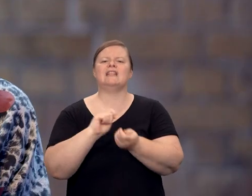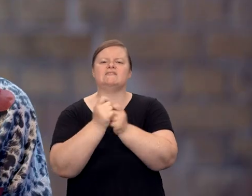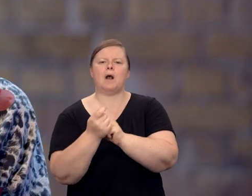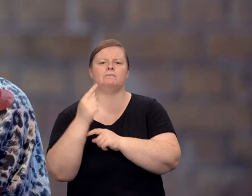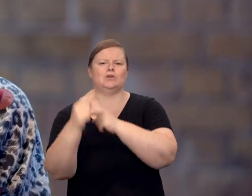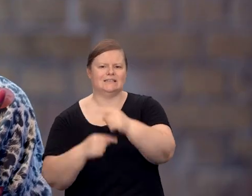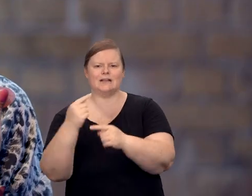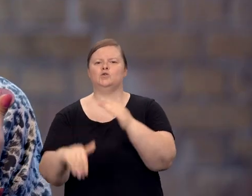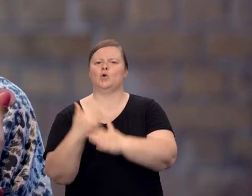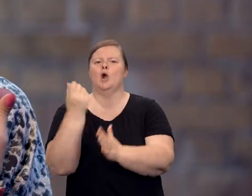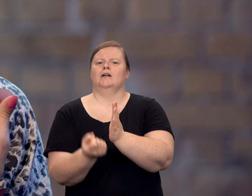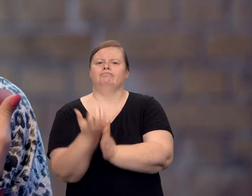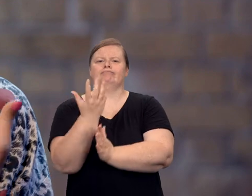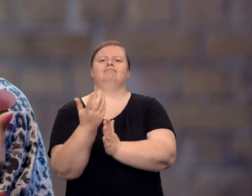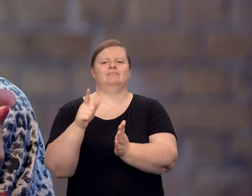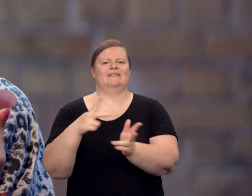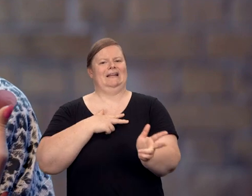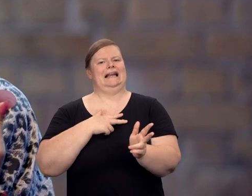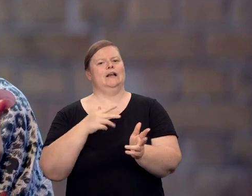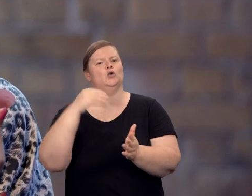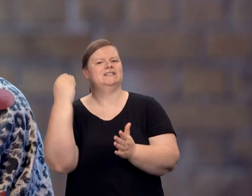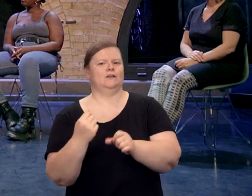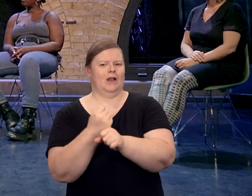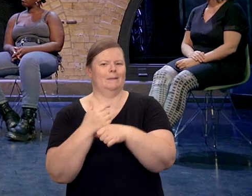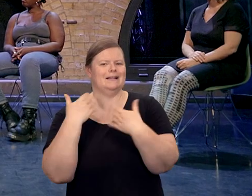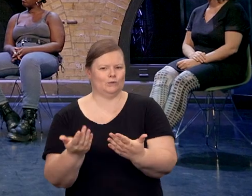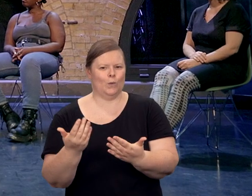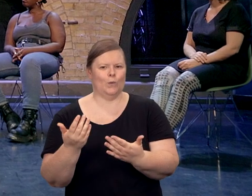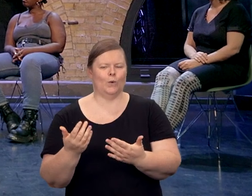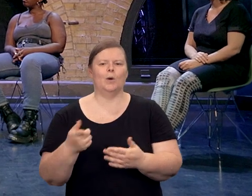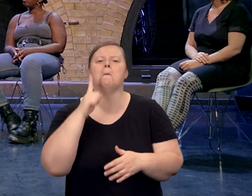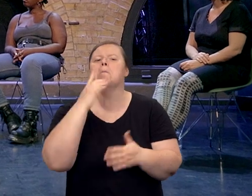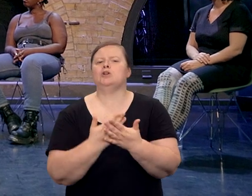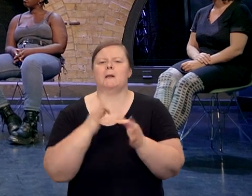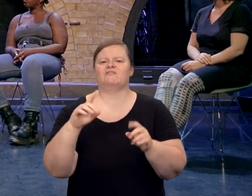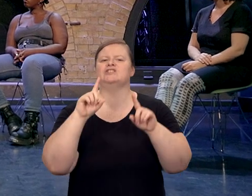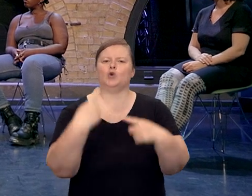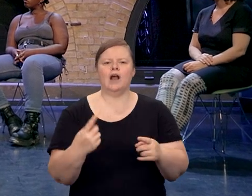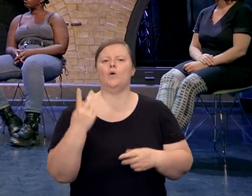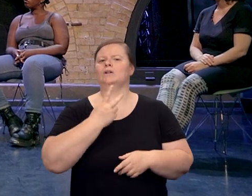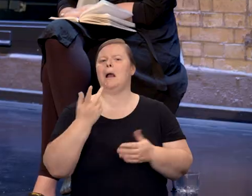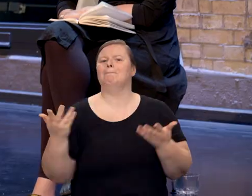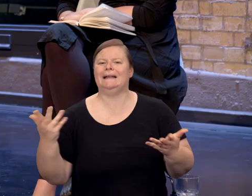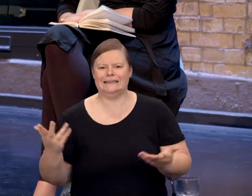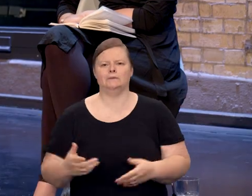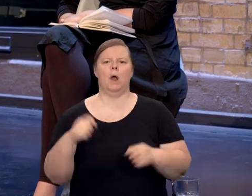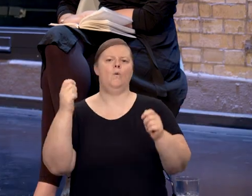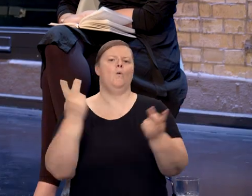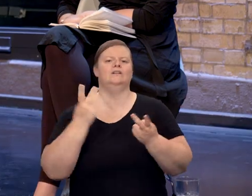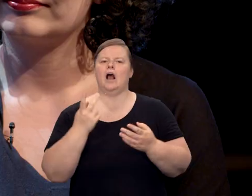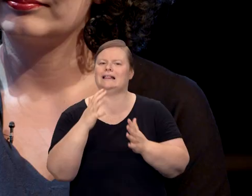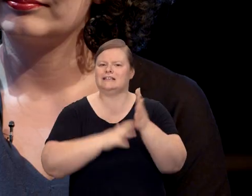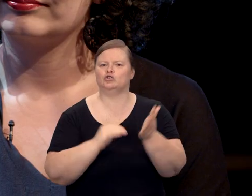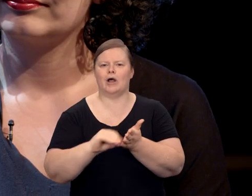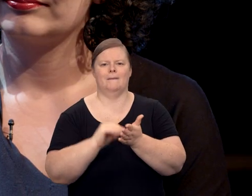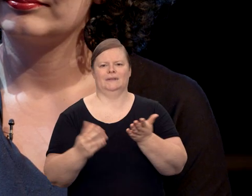etwas Neues entsteht, dass der eigentlich, wenn man wirklich künstlerisch arbeitet und wenn man wirklich zum Beispiel einen Song macht oder einen Beat baut oder einen